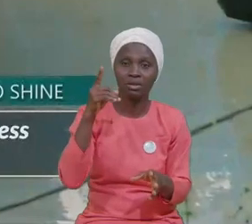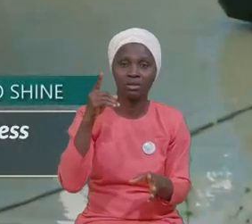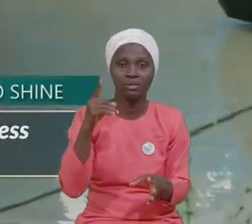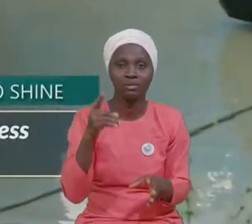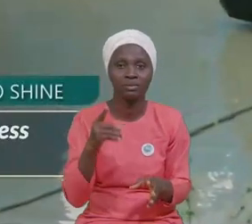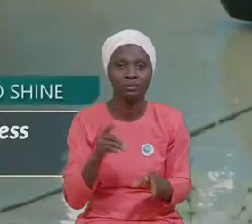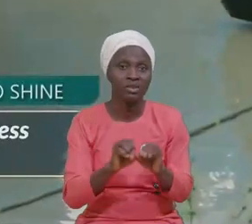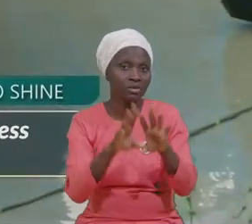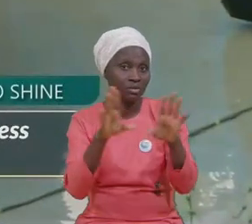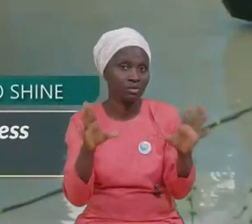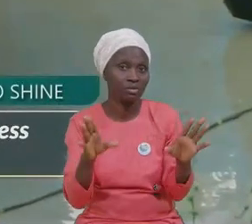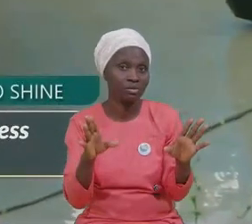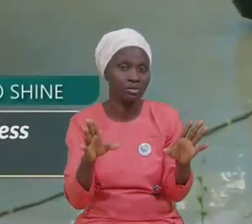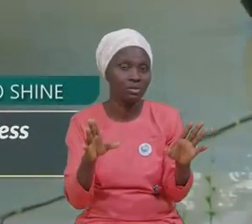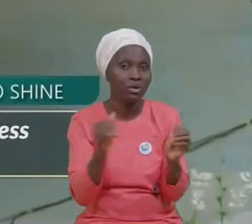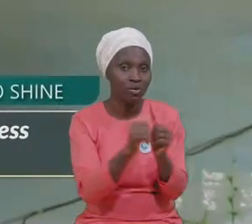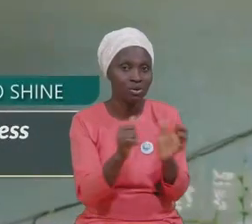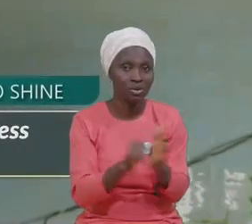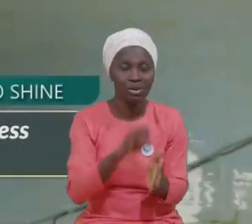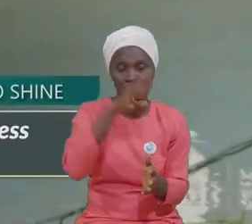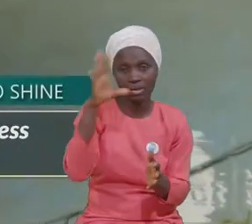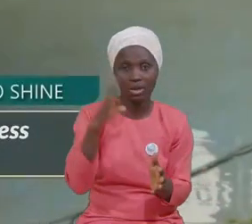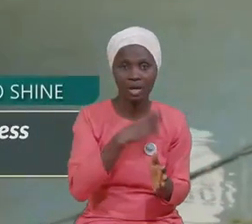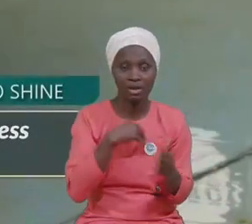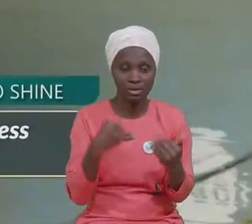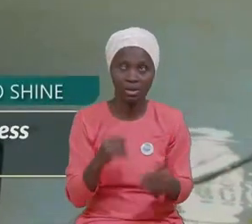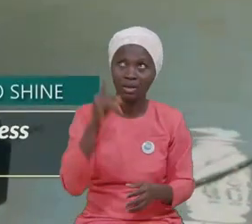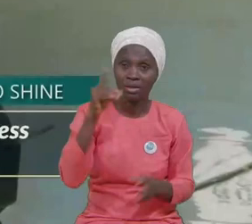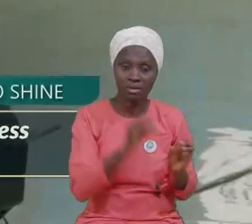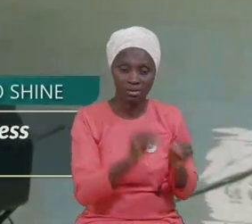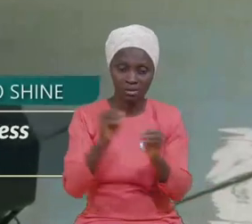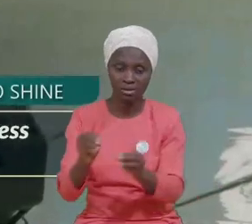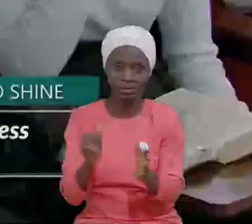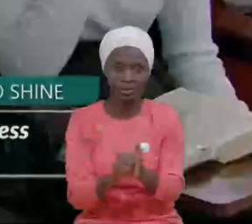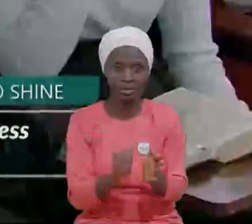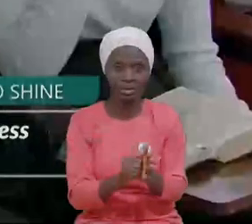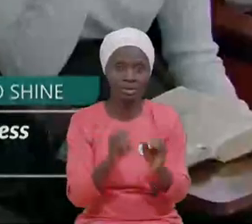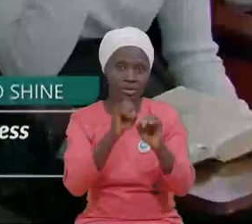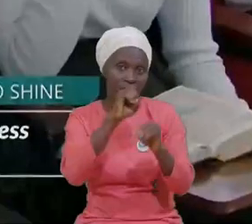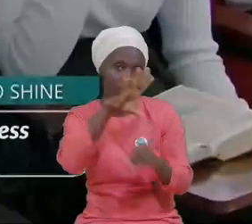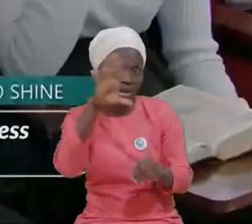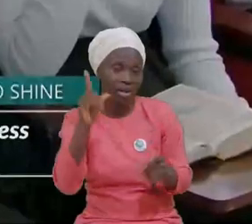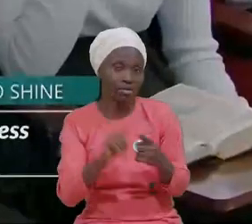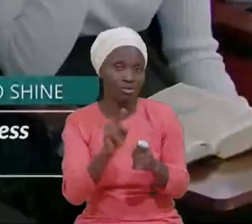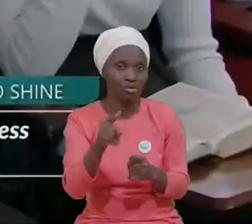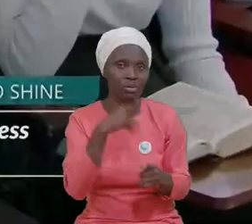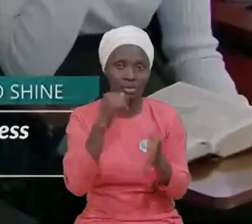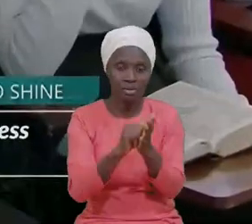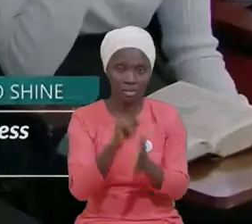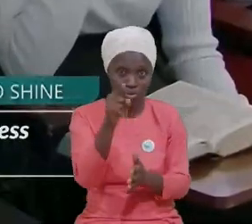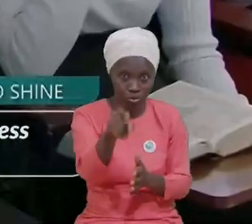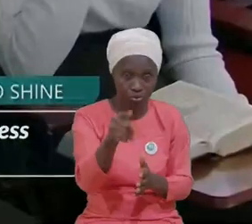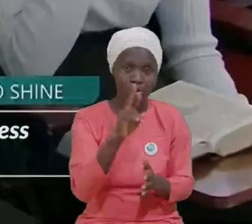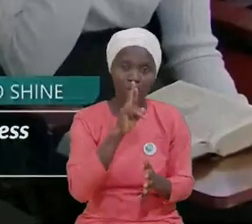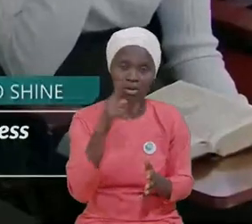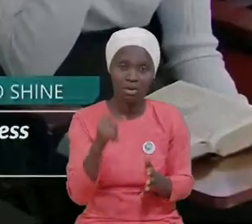Et il a brillé avec cette lumière. Maintenant, il transfère cette lumière à toi. Vous êtes